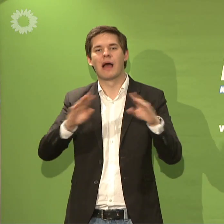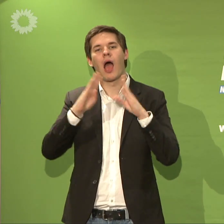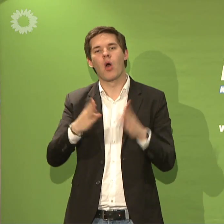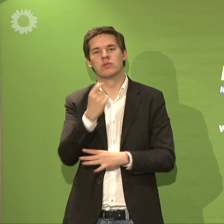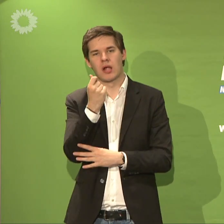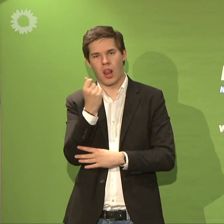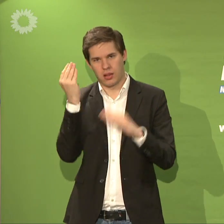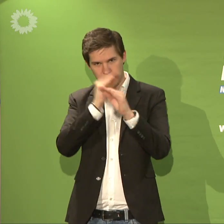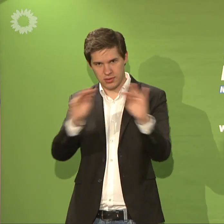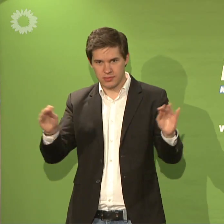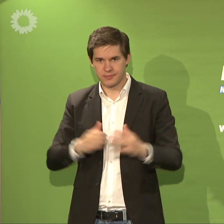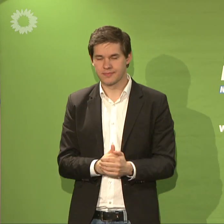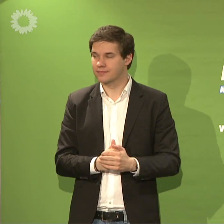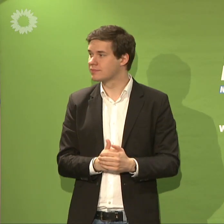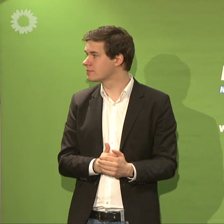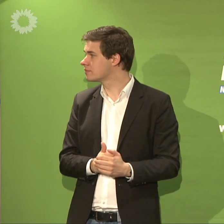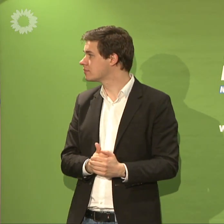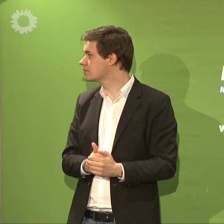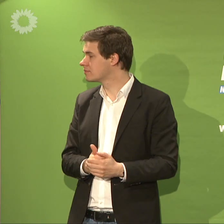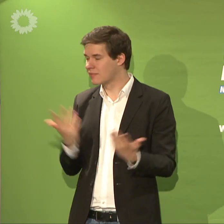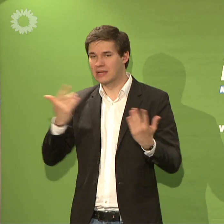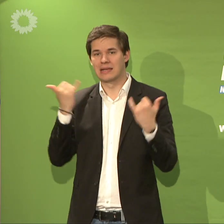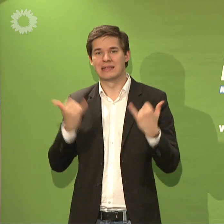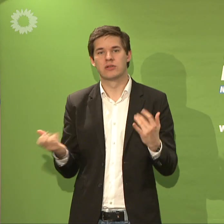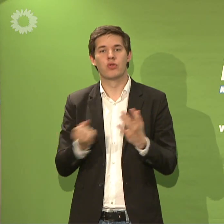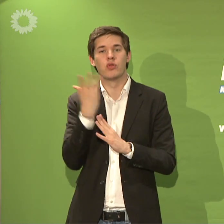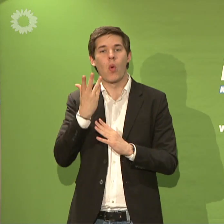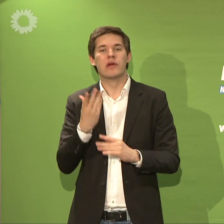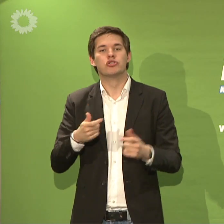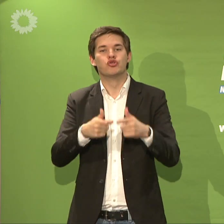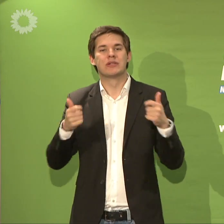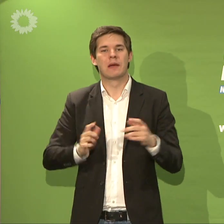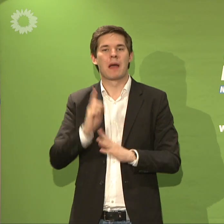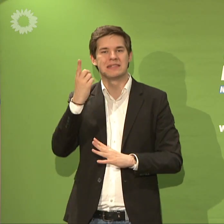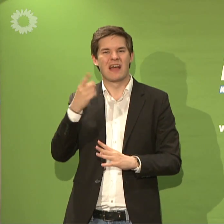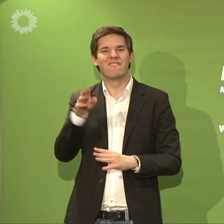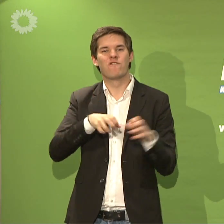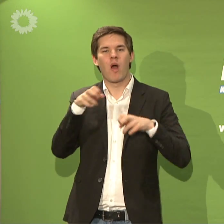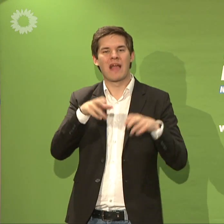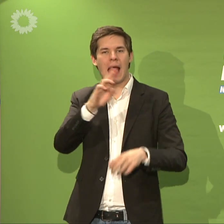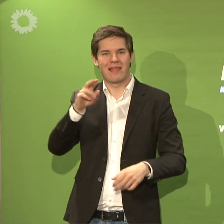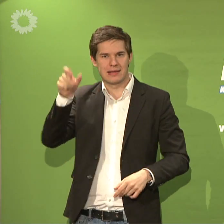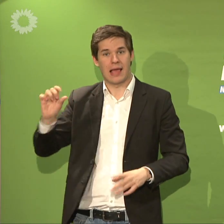da kommt das erste Mal zum Einsatz der neue Landesschatzmeister Wolfgang Rettig.